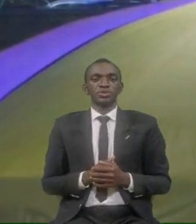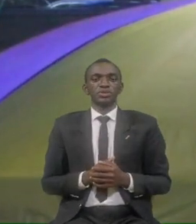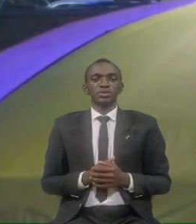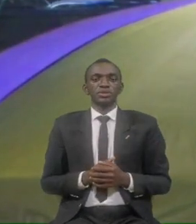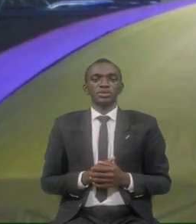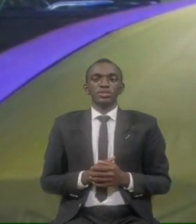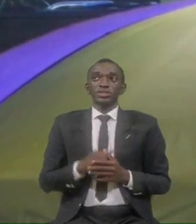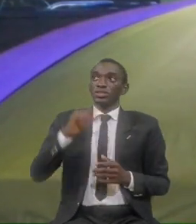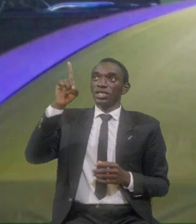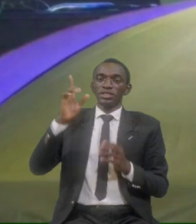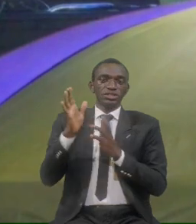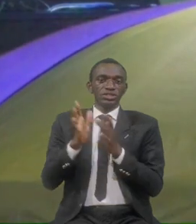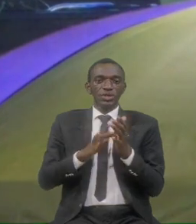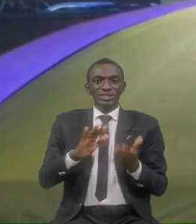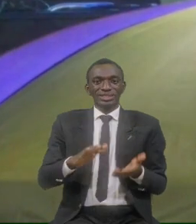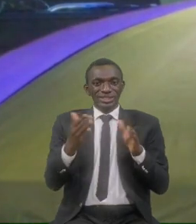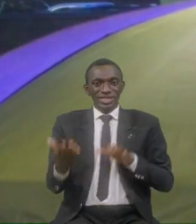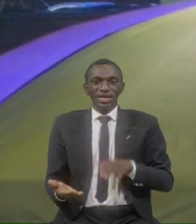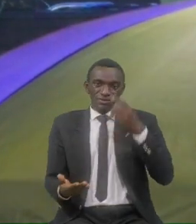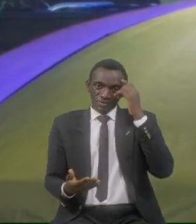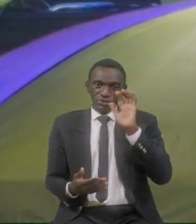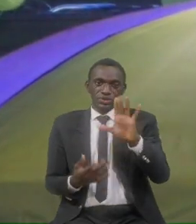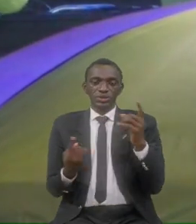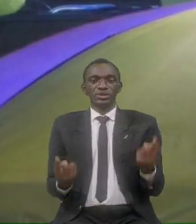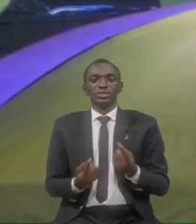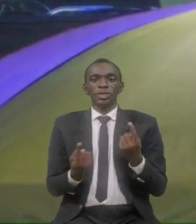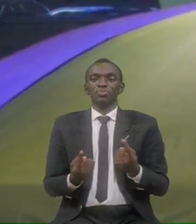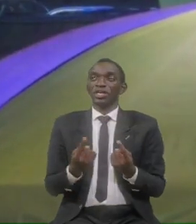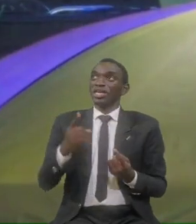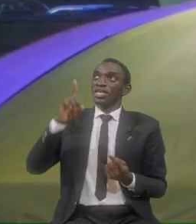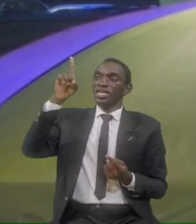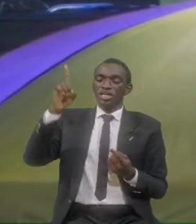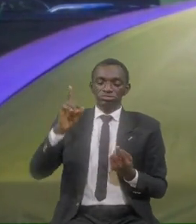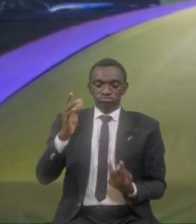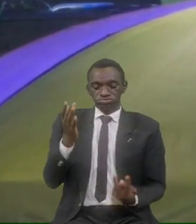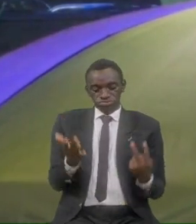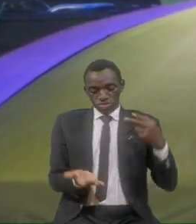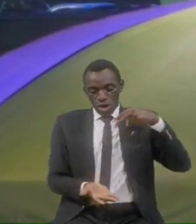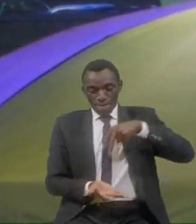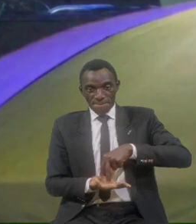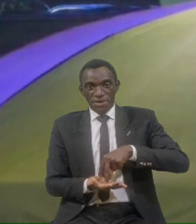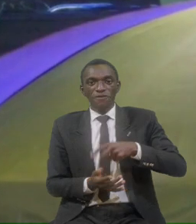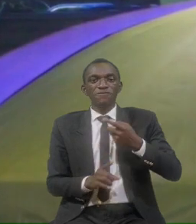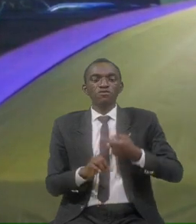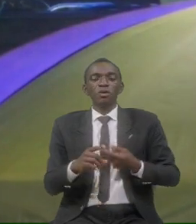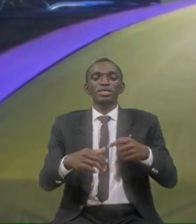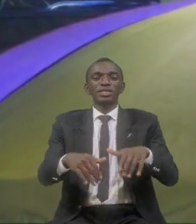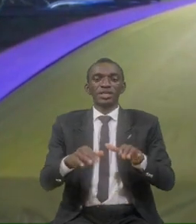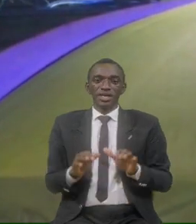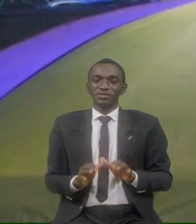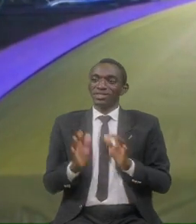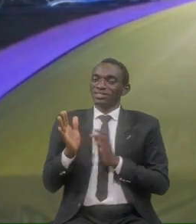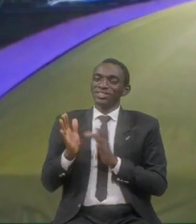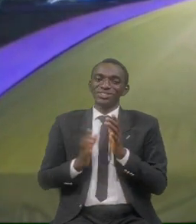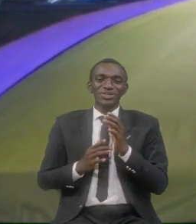sin. Namatay sa ato. And he came back from the grave. Og siya nabuhi sa gikan sa malungganan. And tell you. Og niabot siya